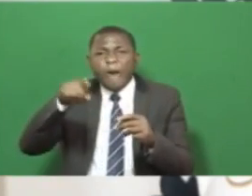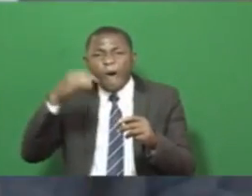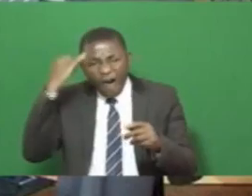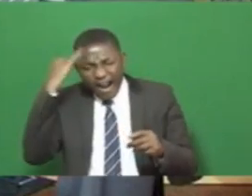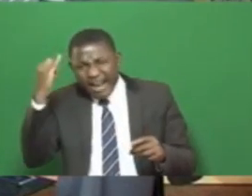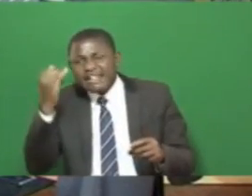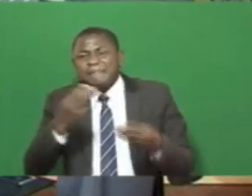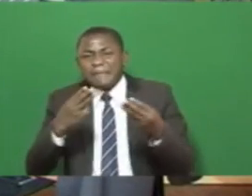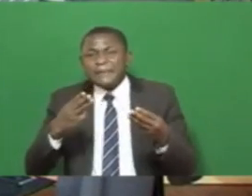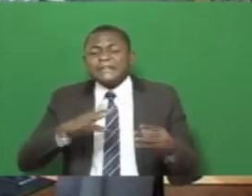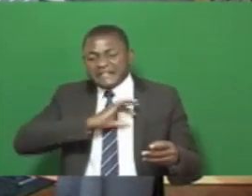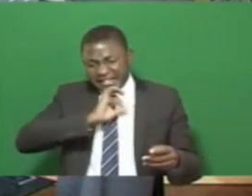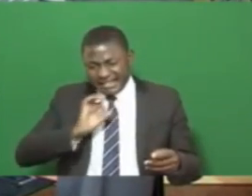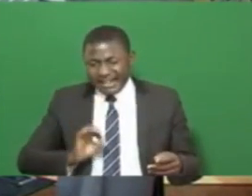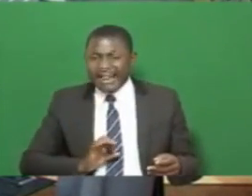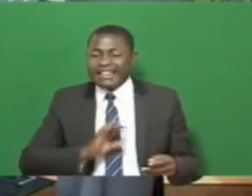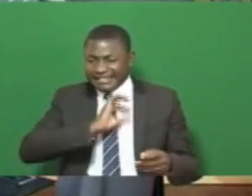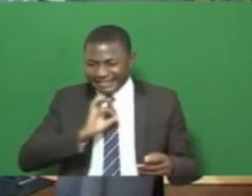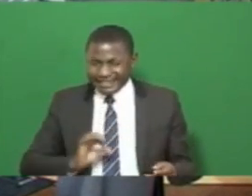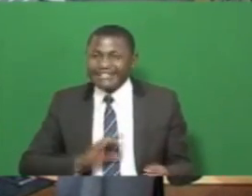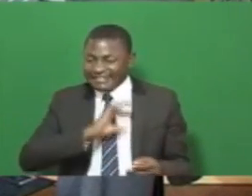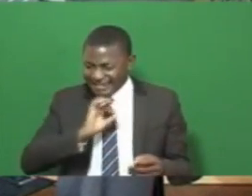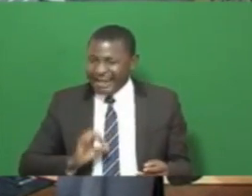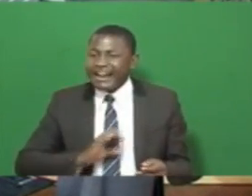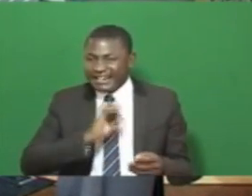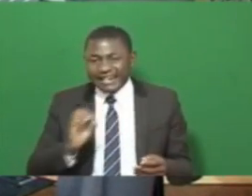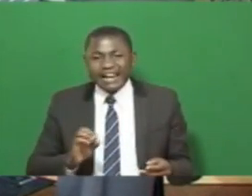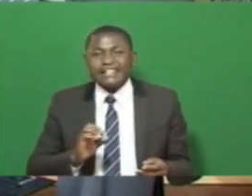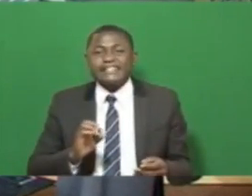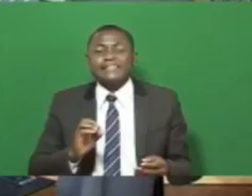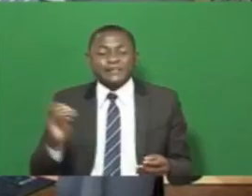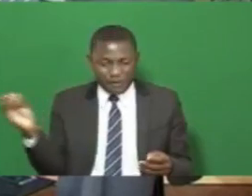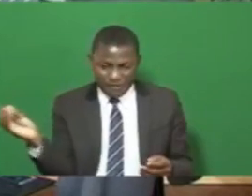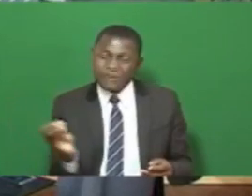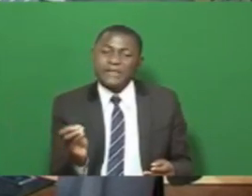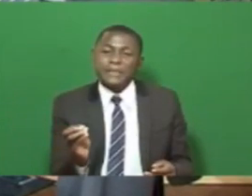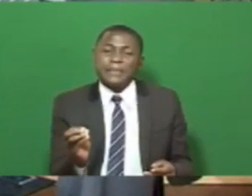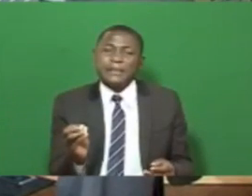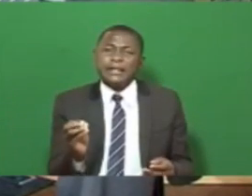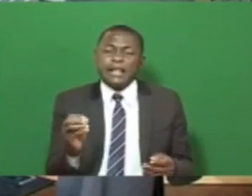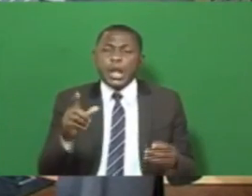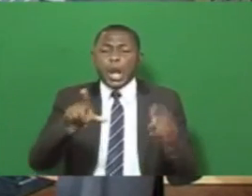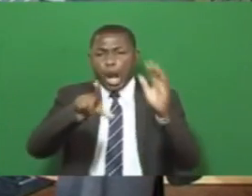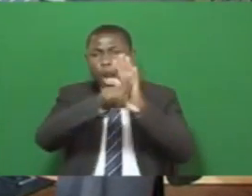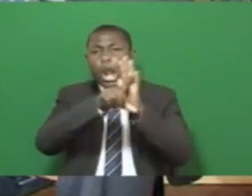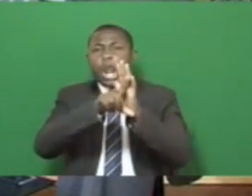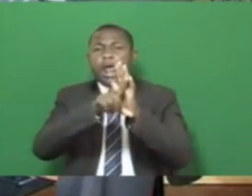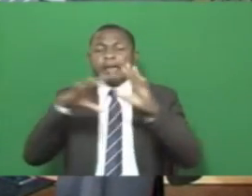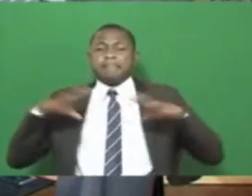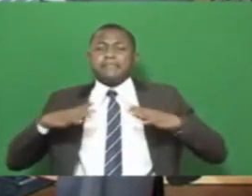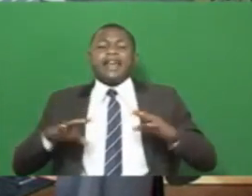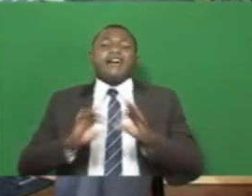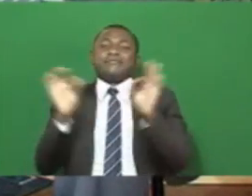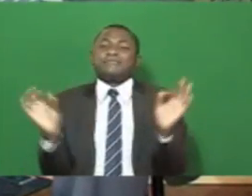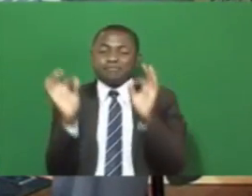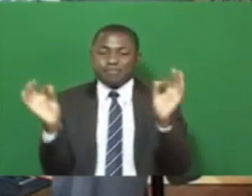tamunyasha anobva akudza nyasha. Zviya zvekuita sekunge nyasha ndidzo dzega mutemo hausisina basa.